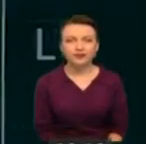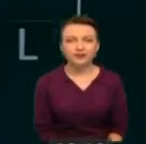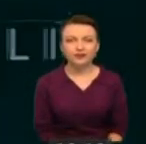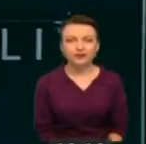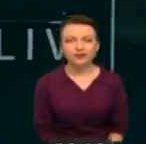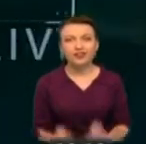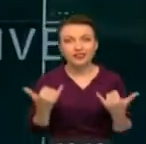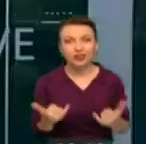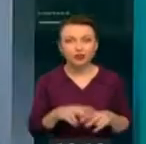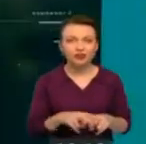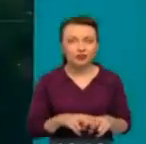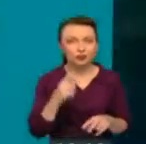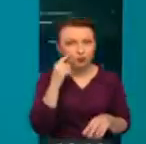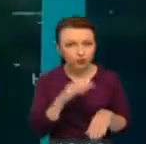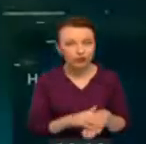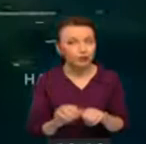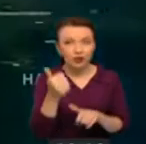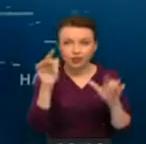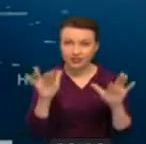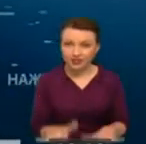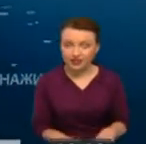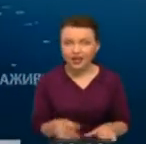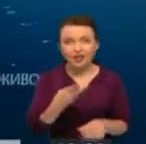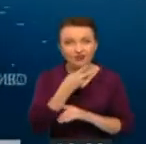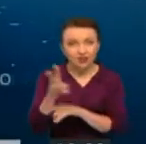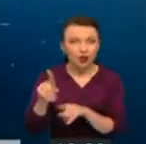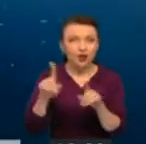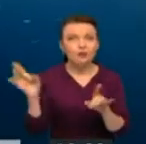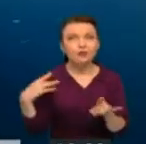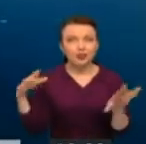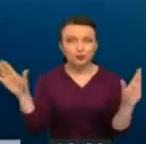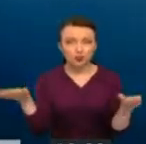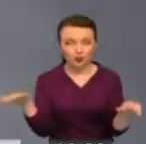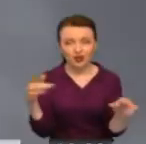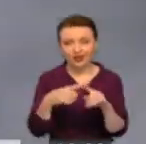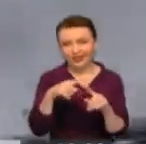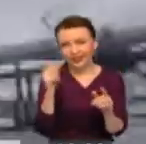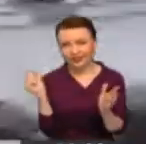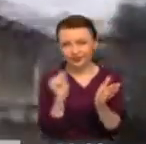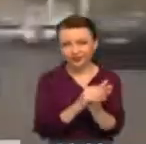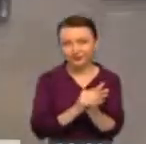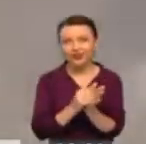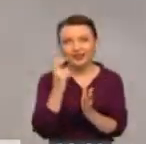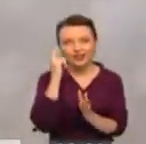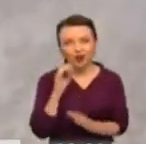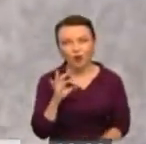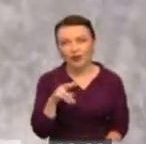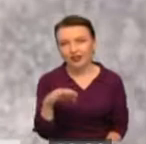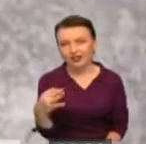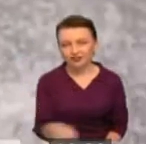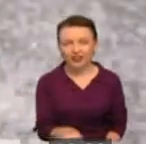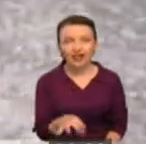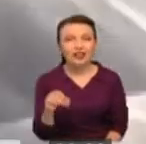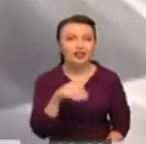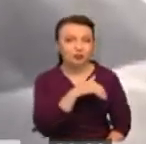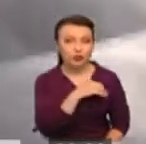Ну, сьогодні ви в столиці помітили перший сніг. Відео з так званими білими мухами виклали у пабліку «Київ оперативний». Температура повітря у місті